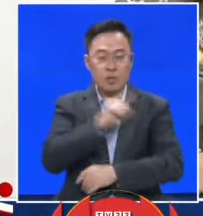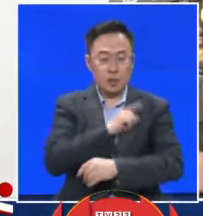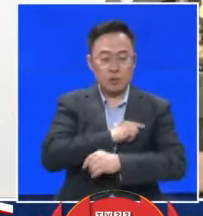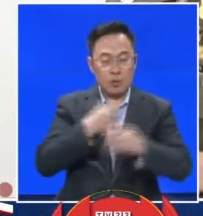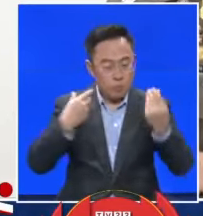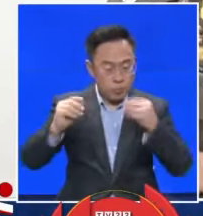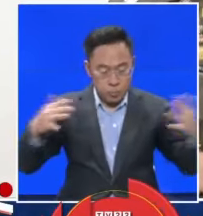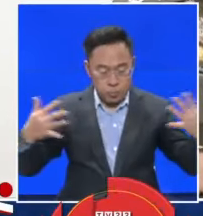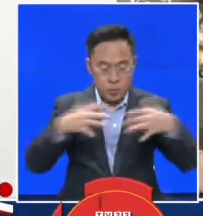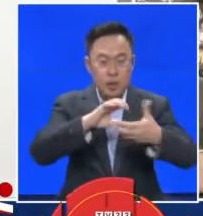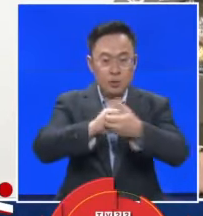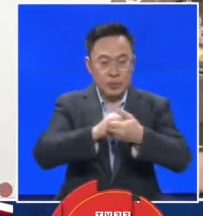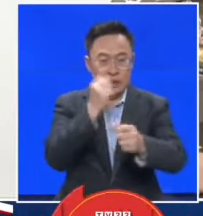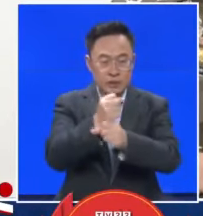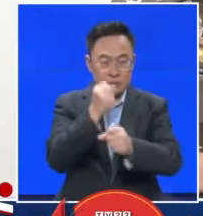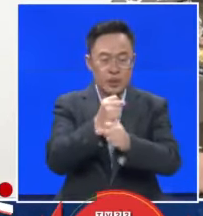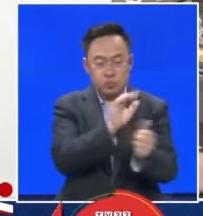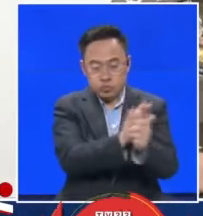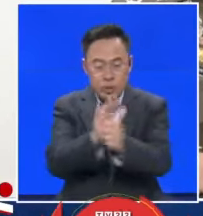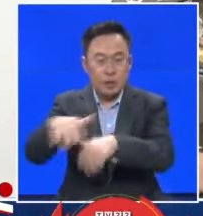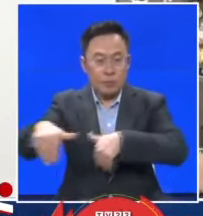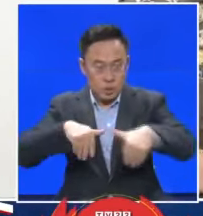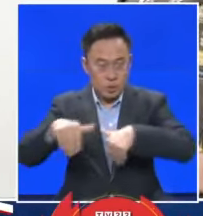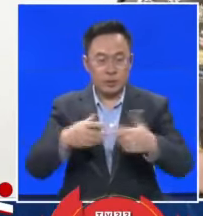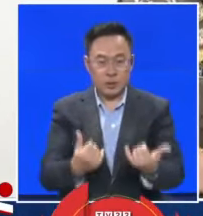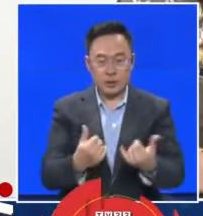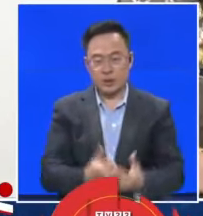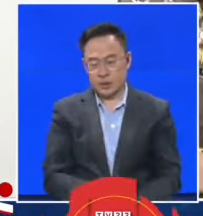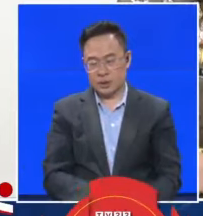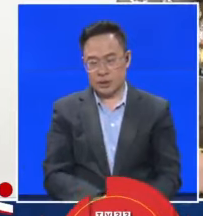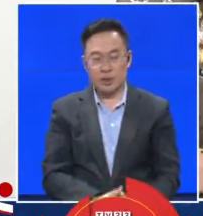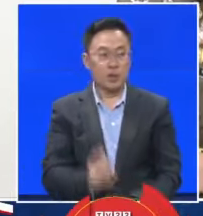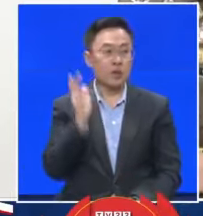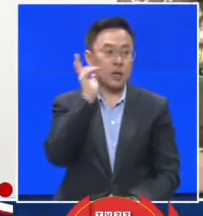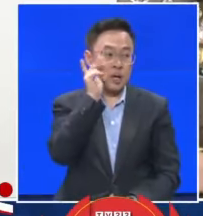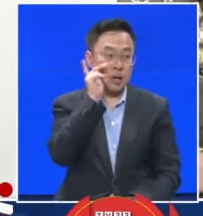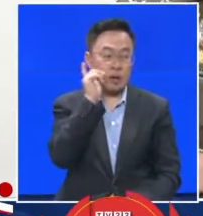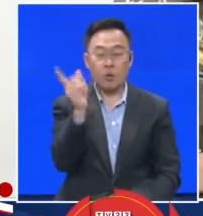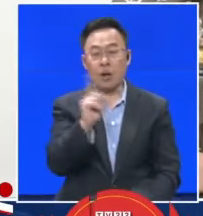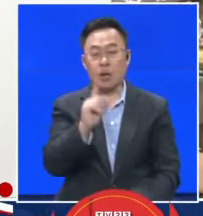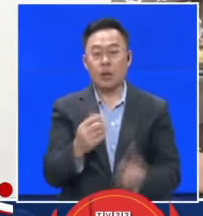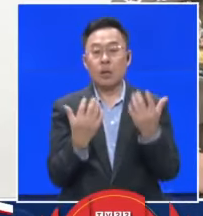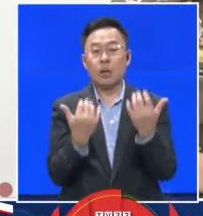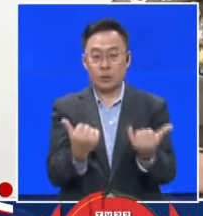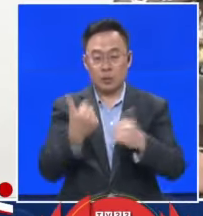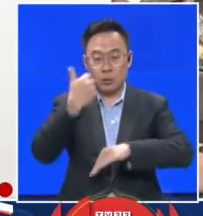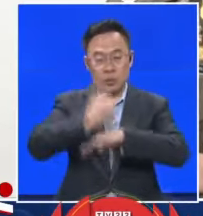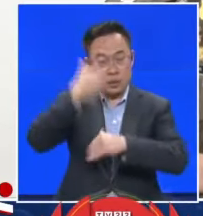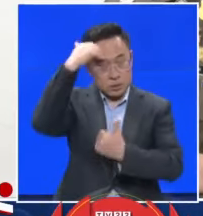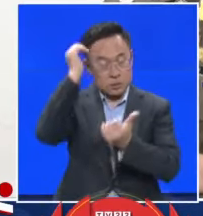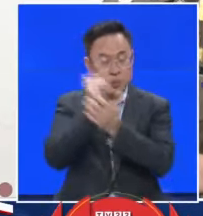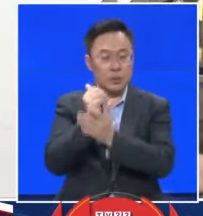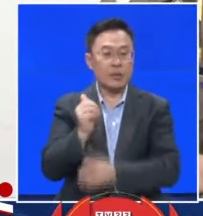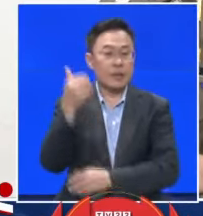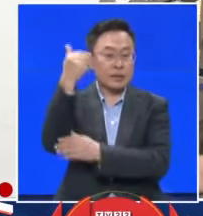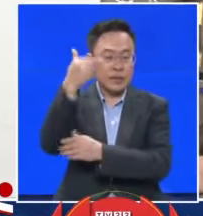กันเป็นบ้านที่มีความอบอุ่นนะฮะทีนี้พอมีข่าวเนี่ยท่านผู้ชมครับบอกว่าบิ๊กต่อนะก็จะเรียกทุกคนม